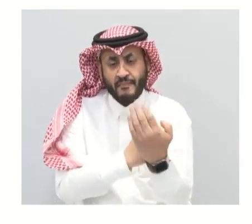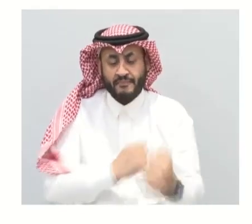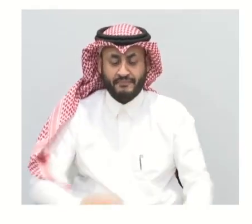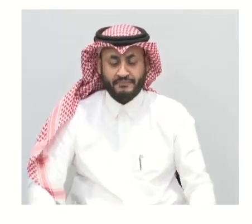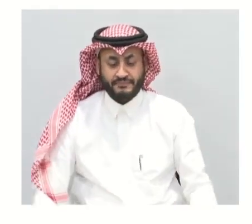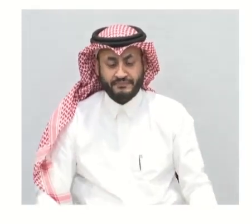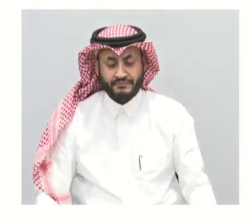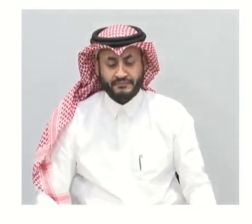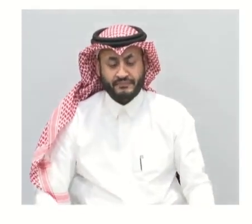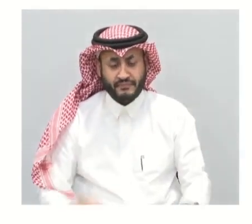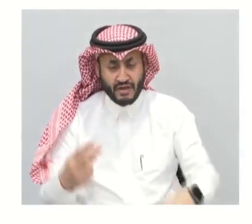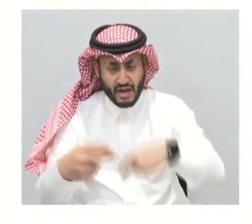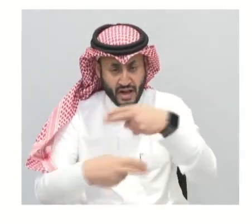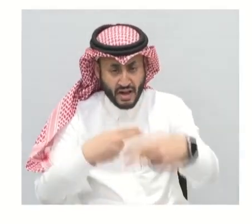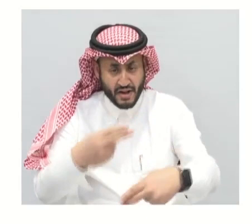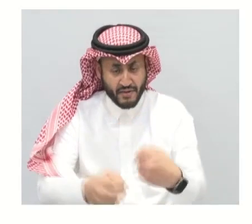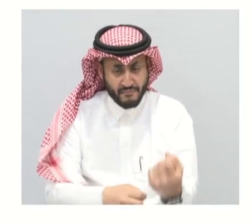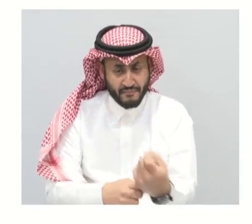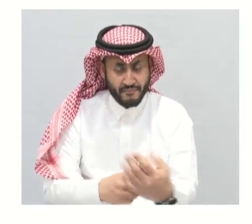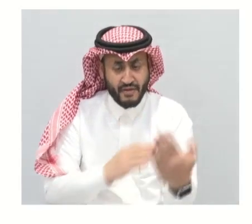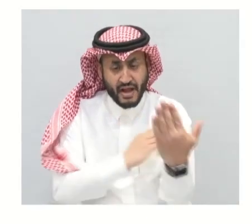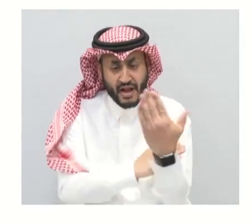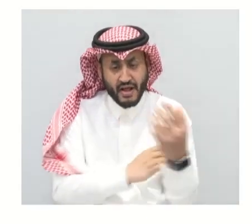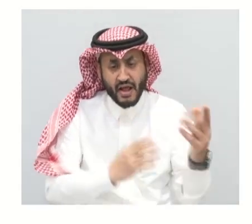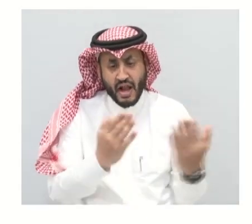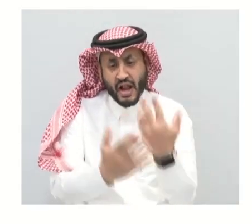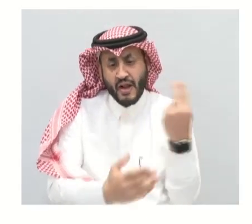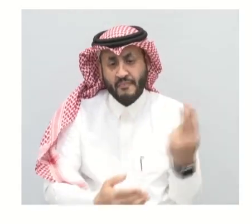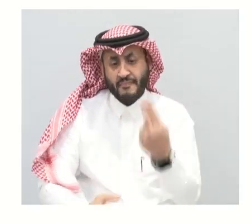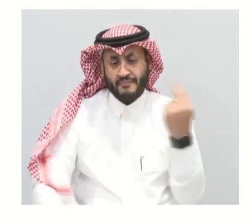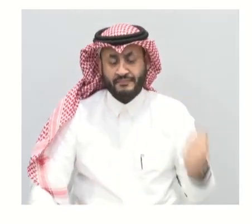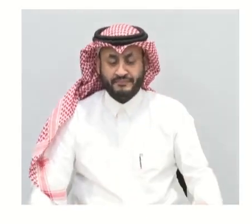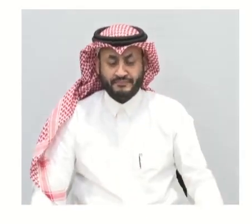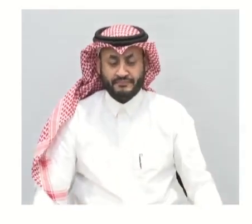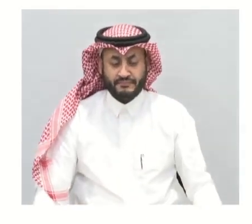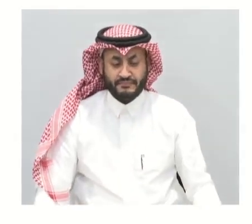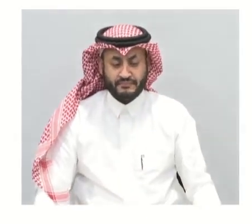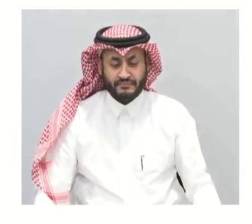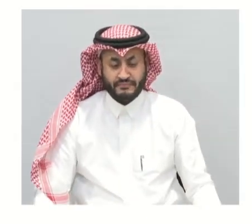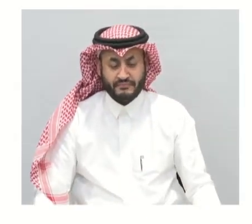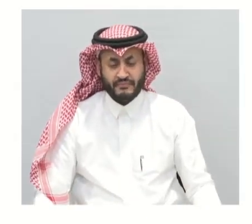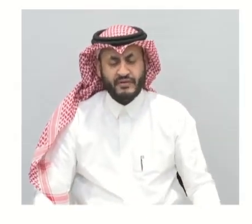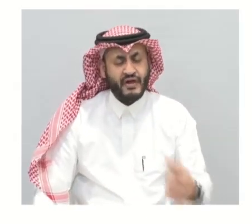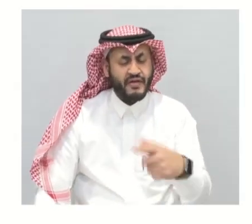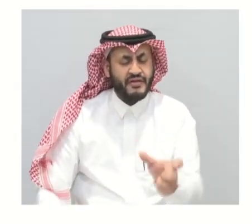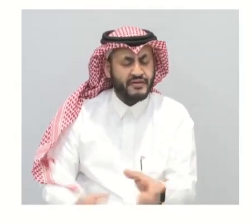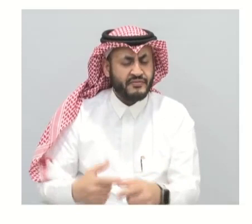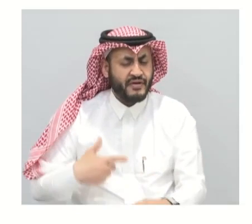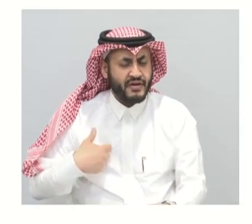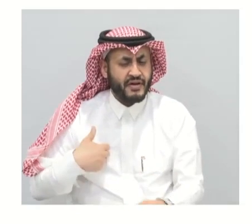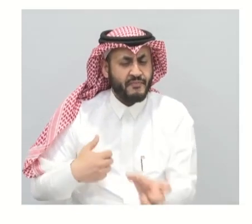التسميد الدوره الزراعيه مصدات الرياح هذه تساعدنا على حفظ احد موارد البيئه ما